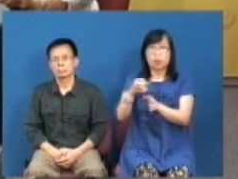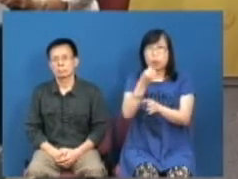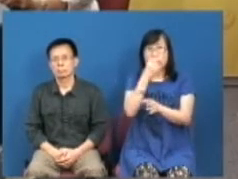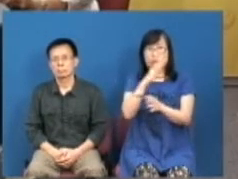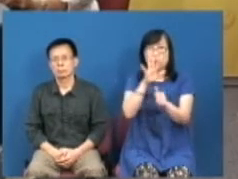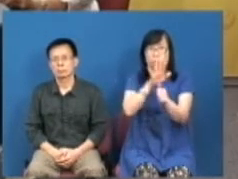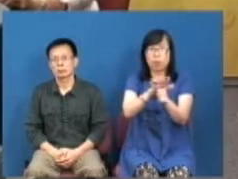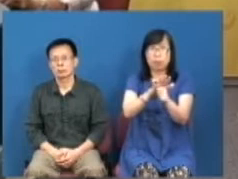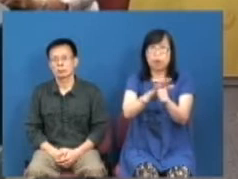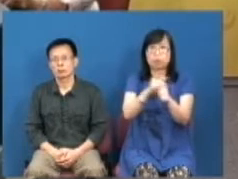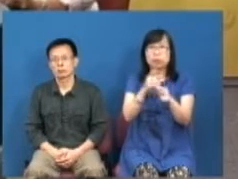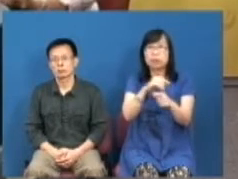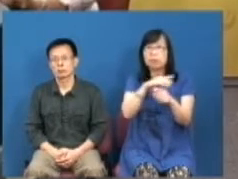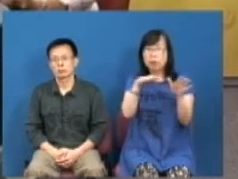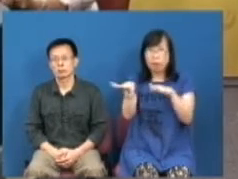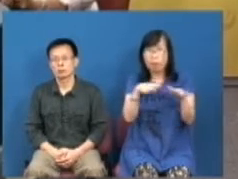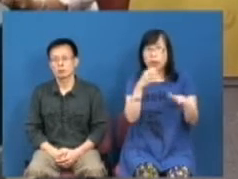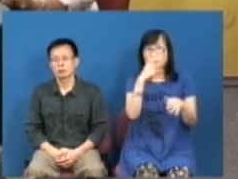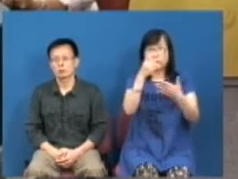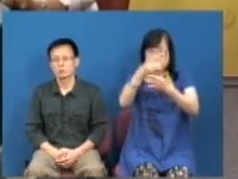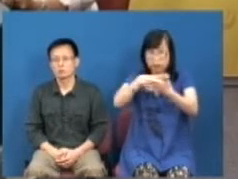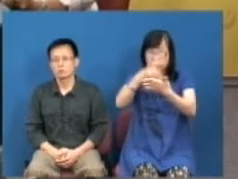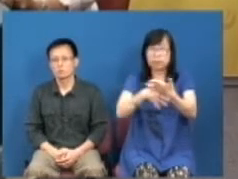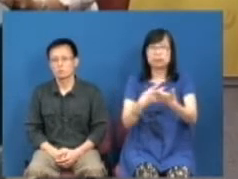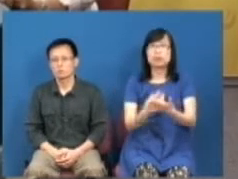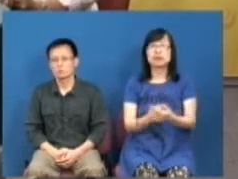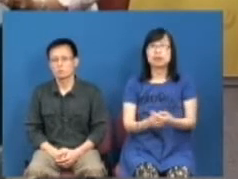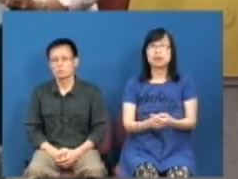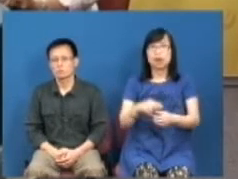保護海港條例之外咧，其實